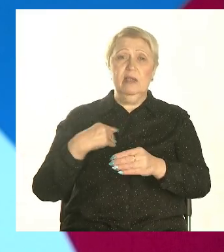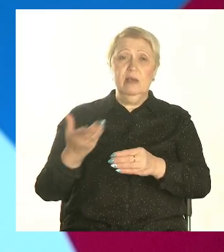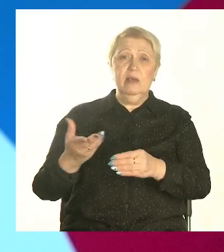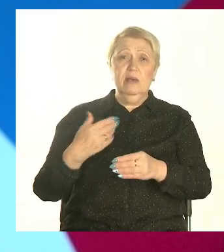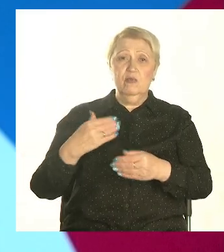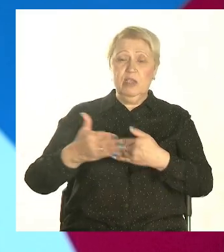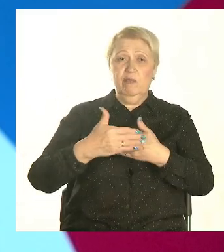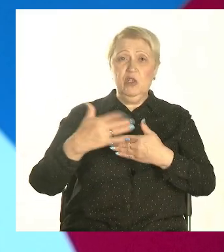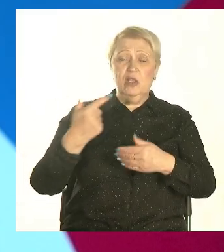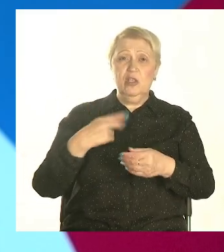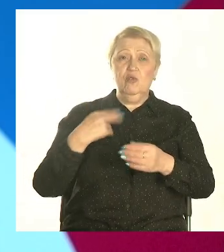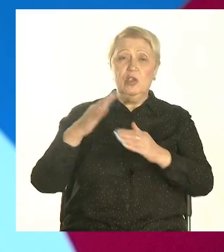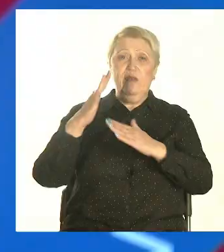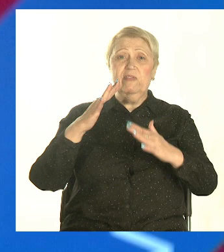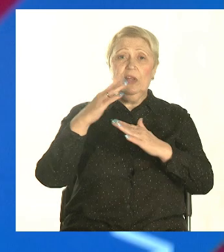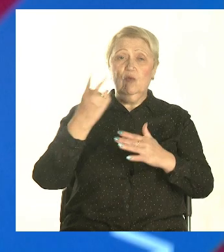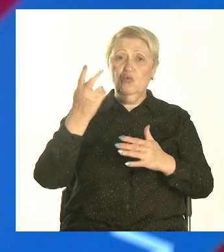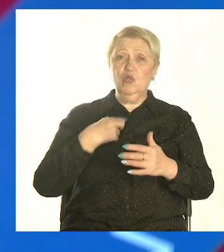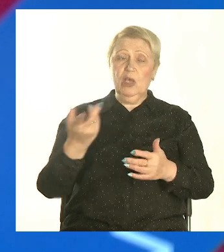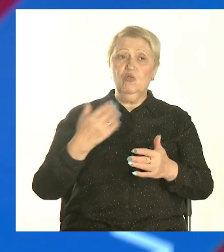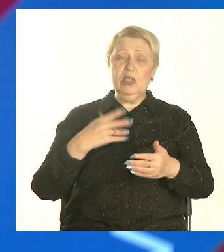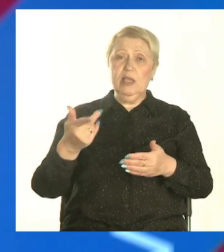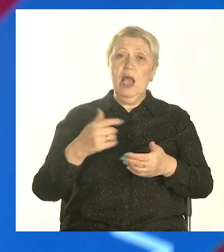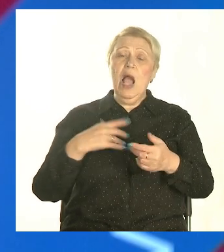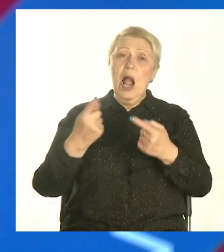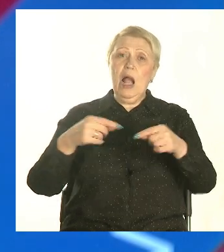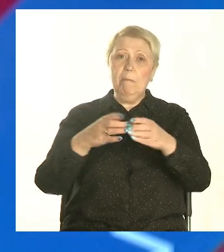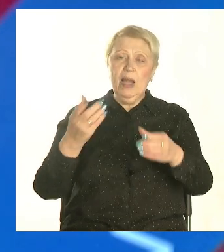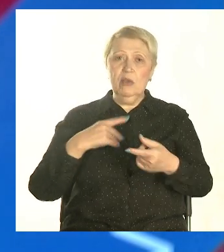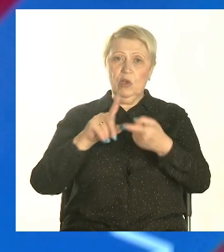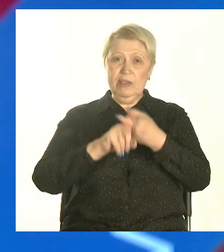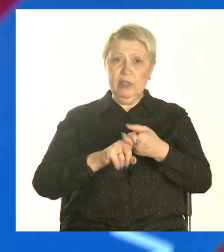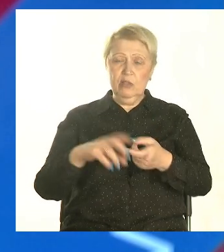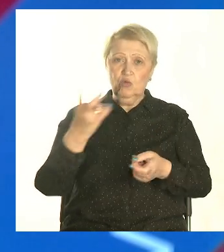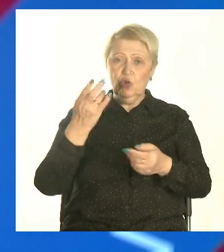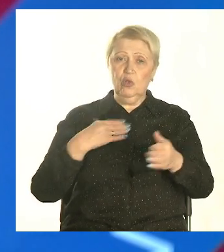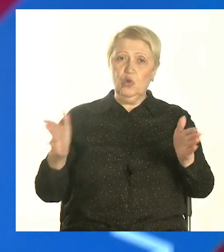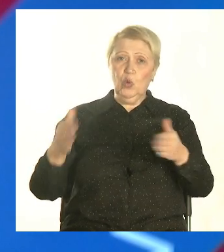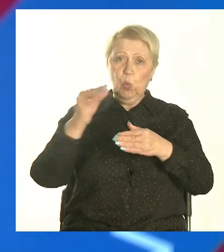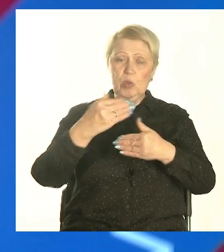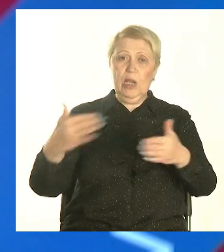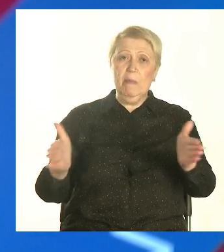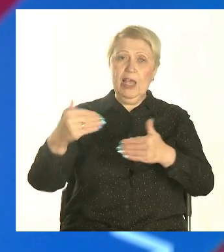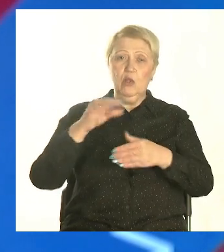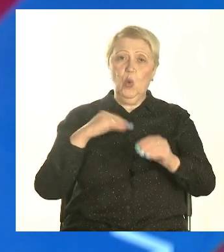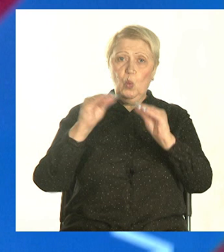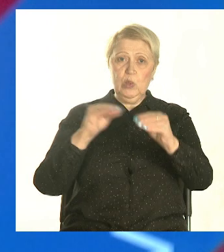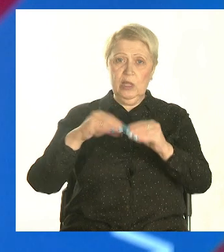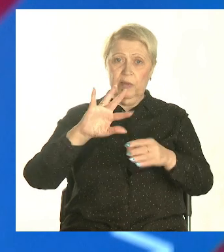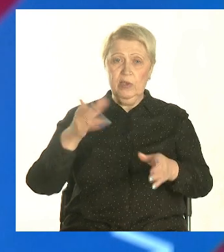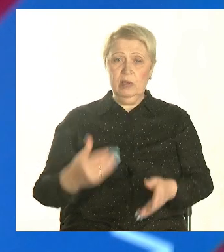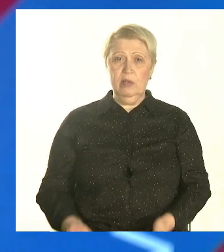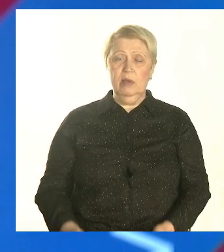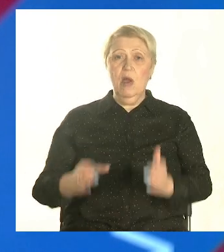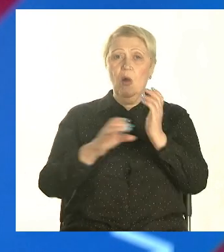с компанией-переработчиком связаться, они устанавливают или напрямую с вами. Да, они устанавливают. Они устанавливают нужно, и нам звонить можно.